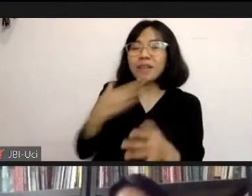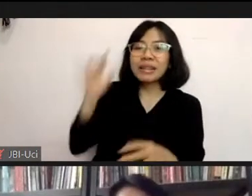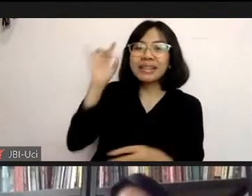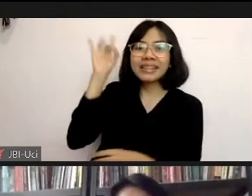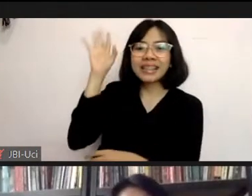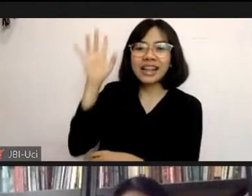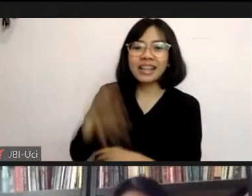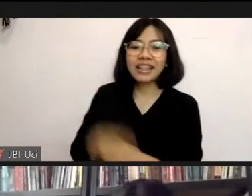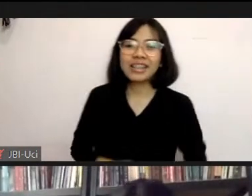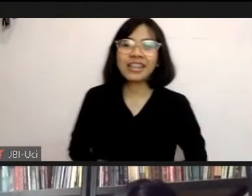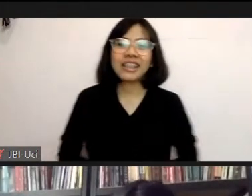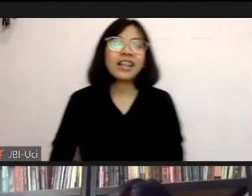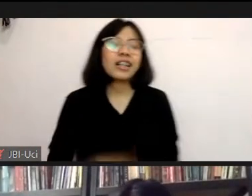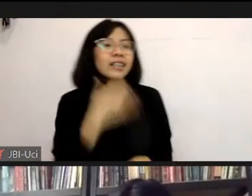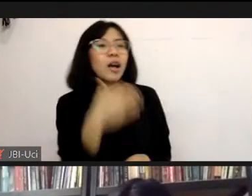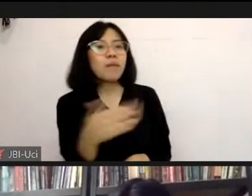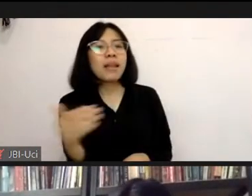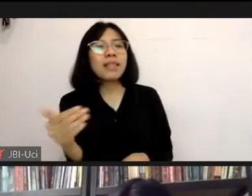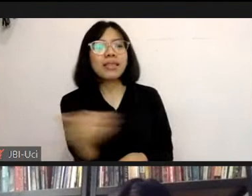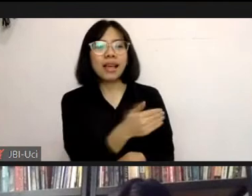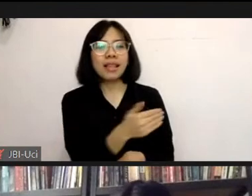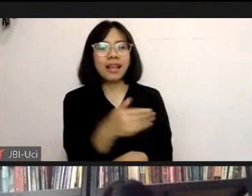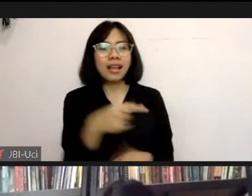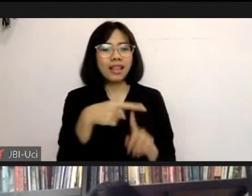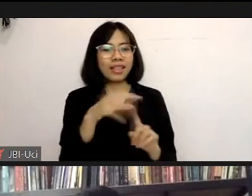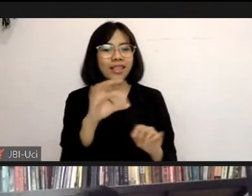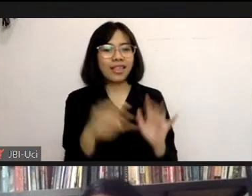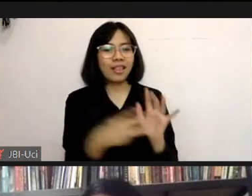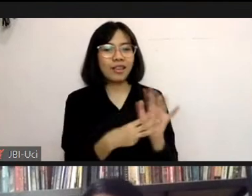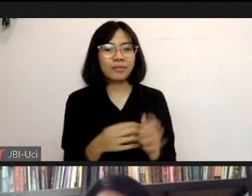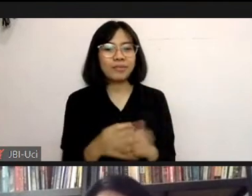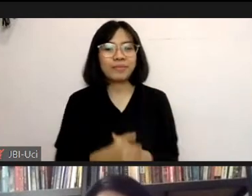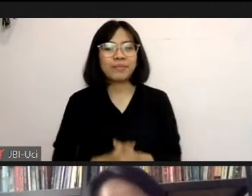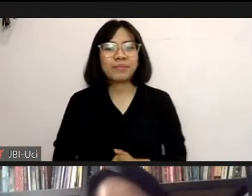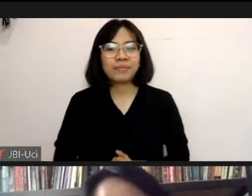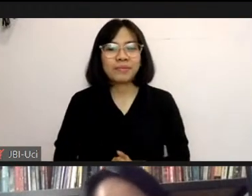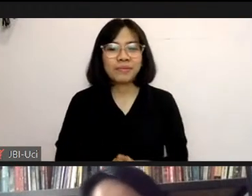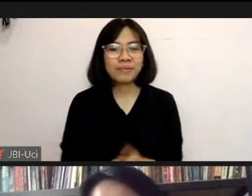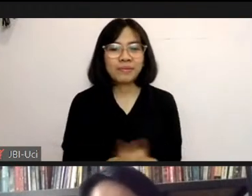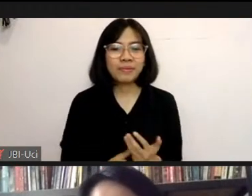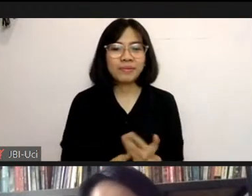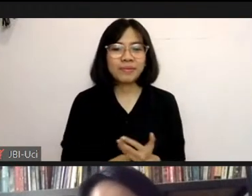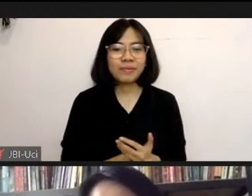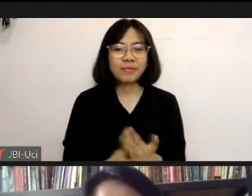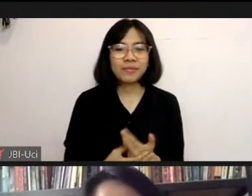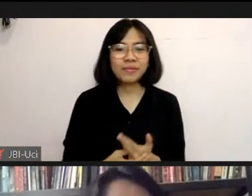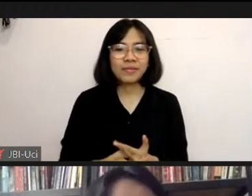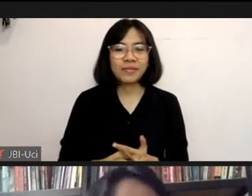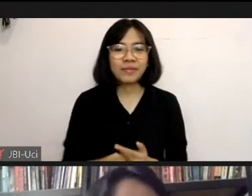Ya, selamat datang dan salam kenang loh Mas Tom. Saya Gama.